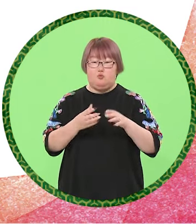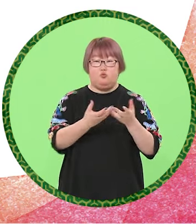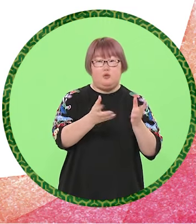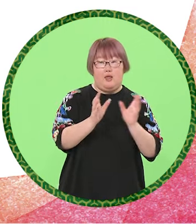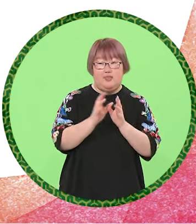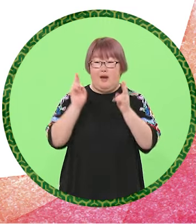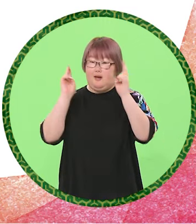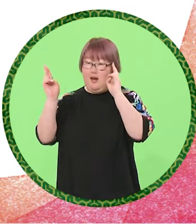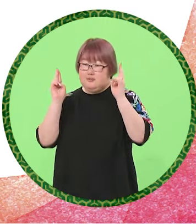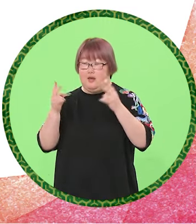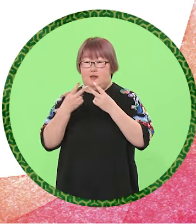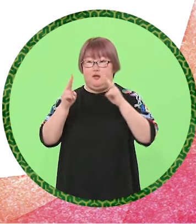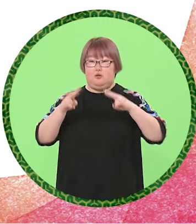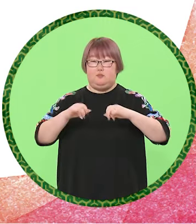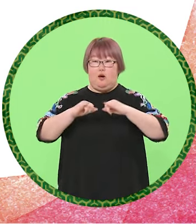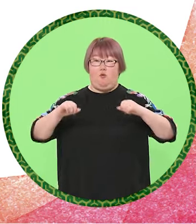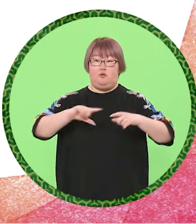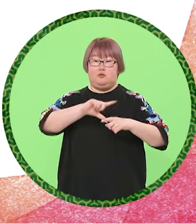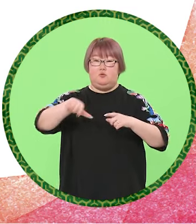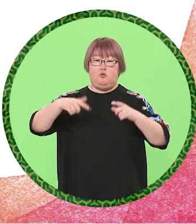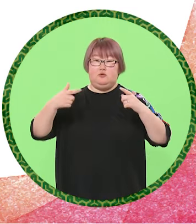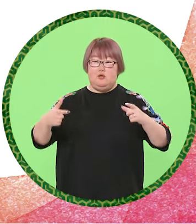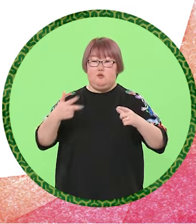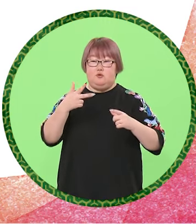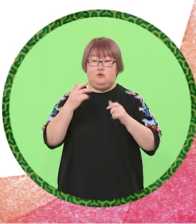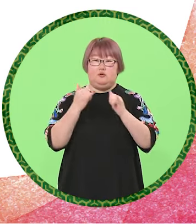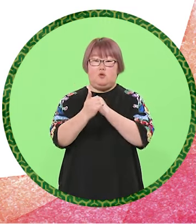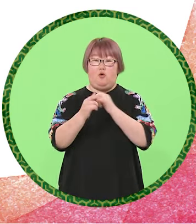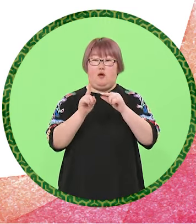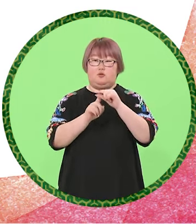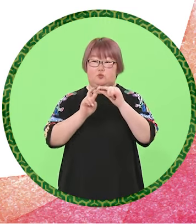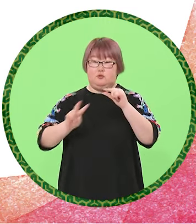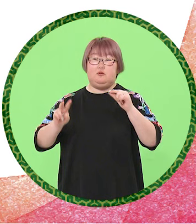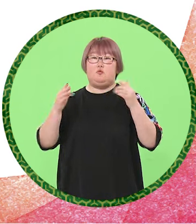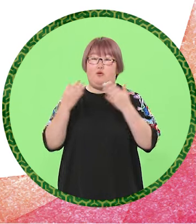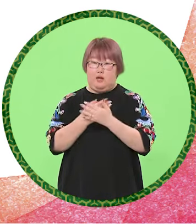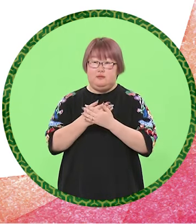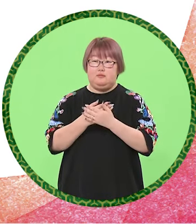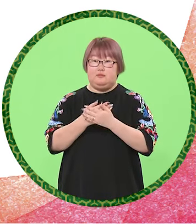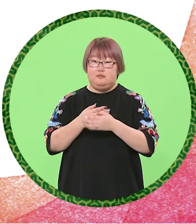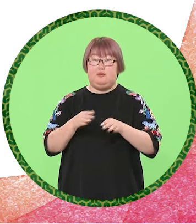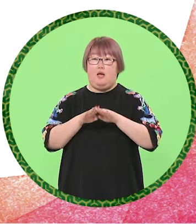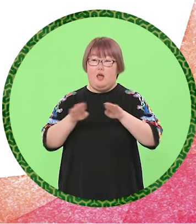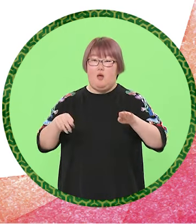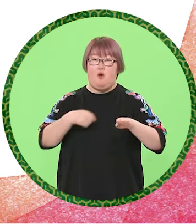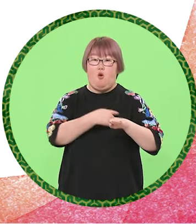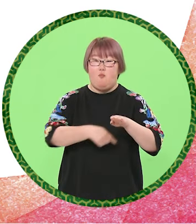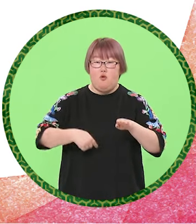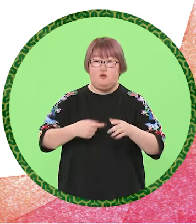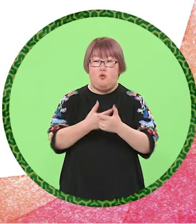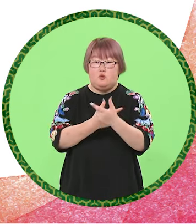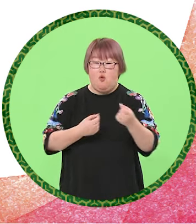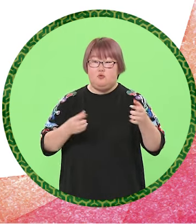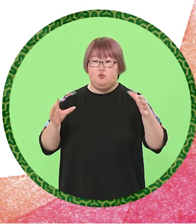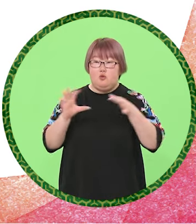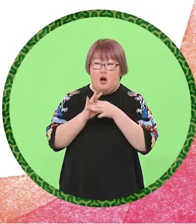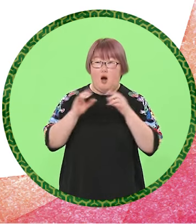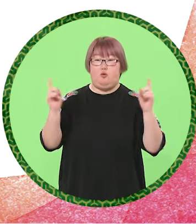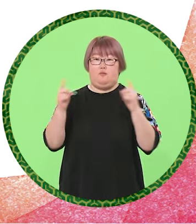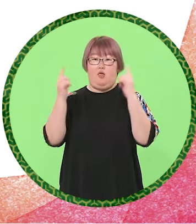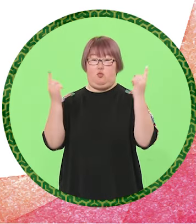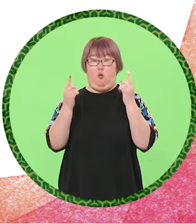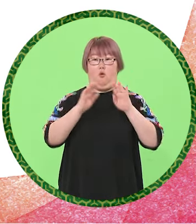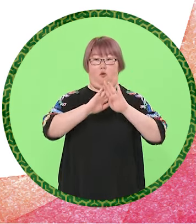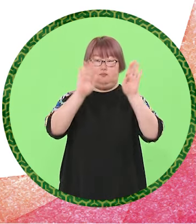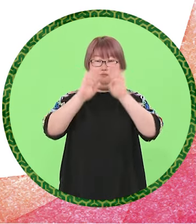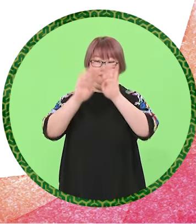は、同じ平和への思いを持つ団体や民間企業、広島広域都市圏の市や町が中心となり、平和への